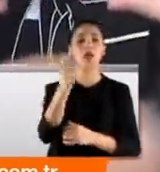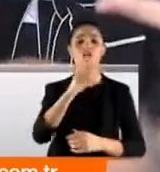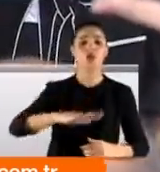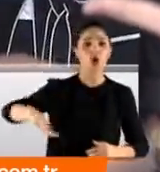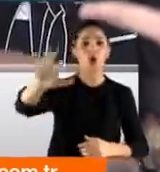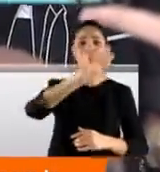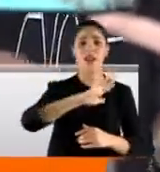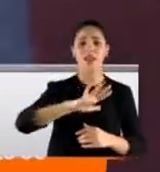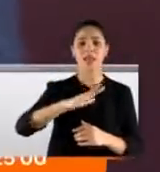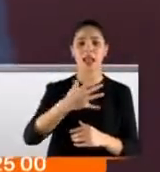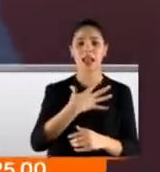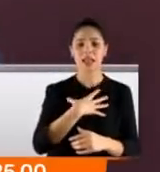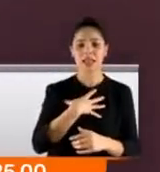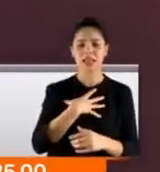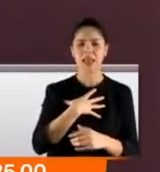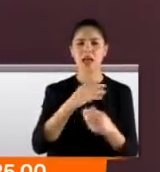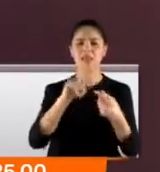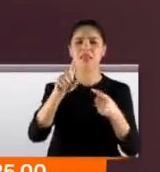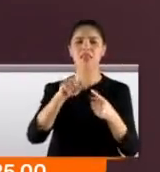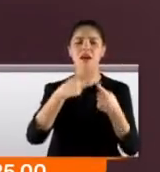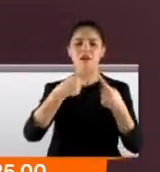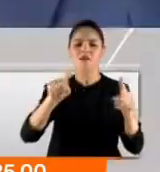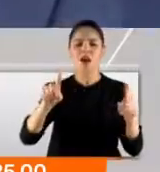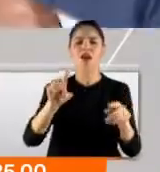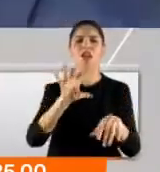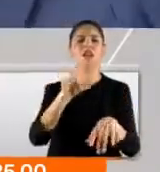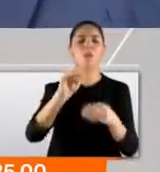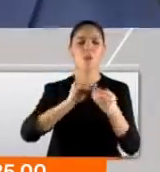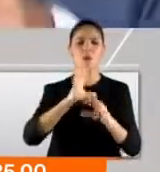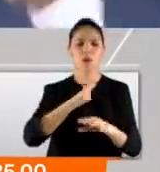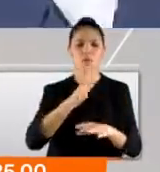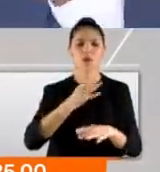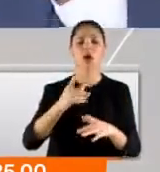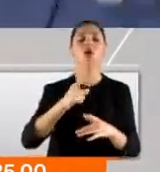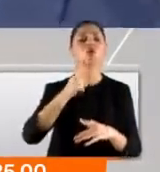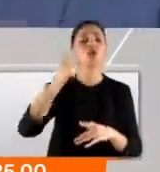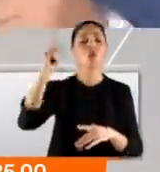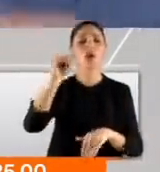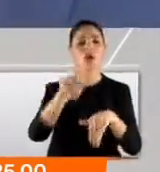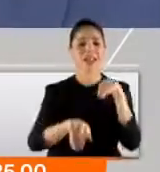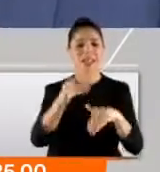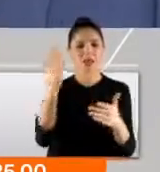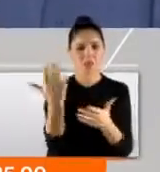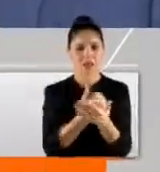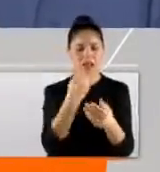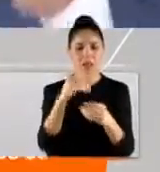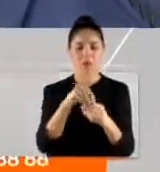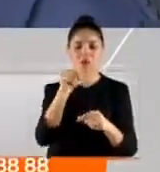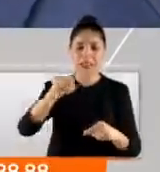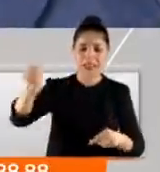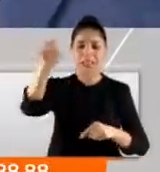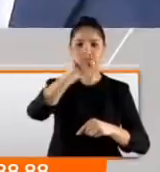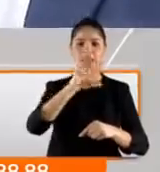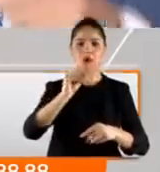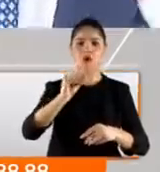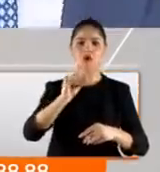kalıba girmek gibi bir arızası, bir hastalığı vardır. Cumhurbaşkanlığı seçimini kazanmak için siz